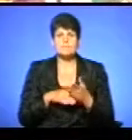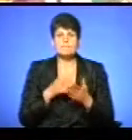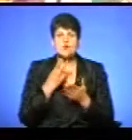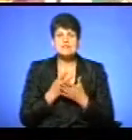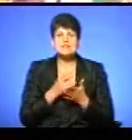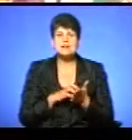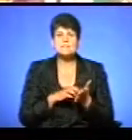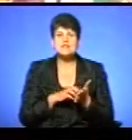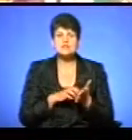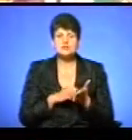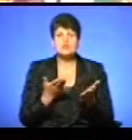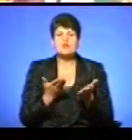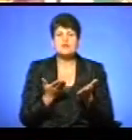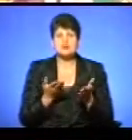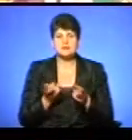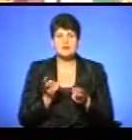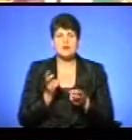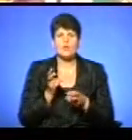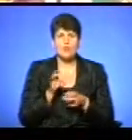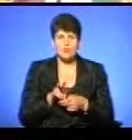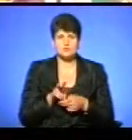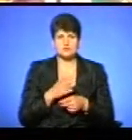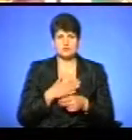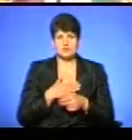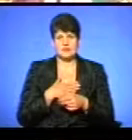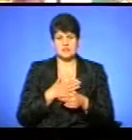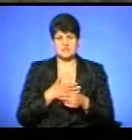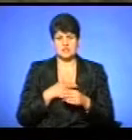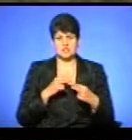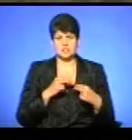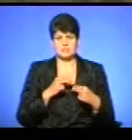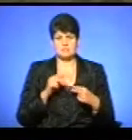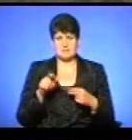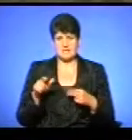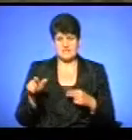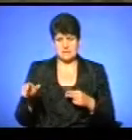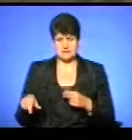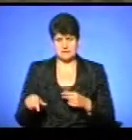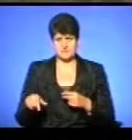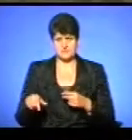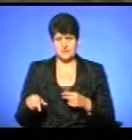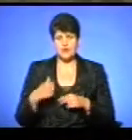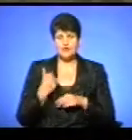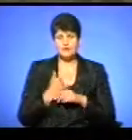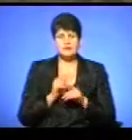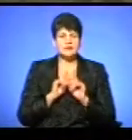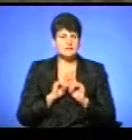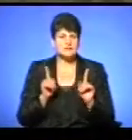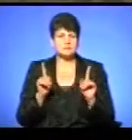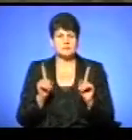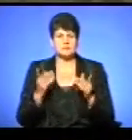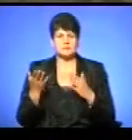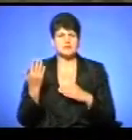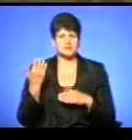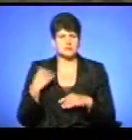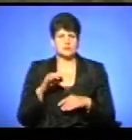причину, по якій приходять, з якою звертаються до нас наші пацієнти. Основна відмінність в класифікаціях, якими ми